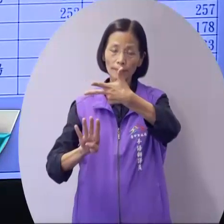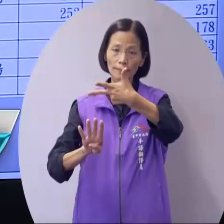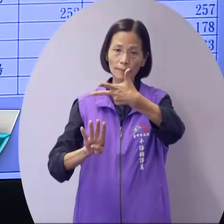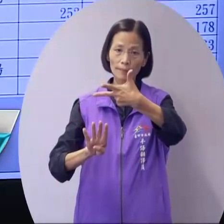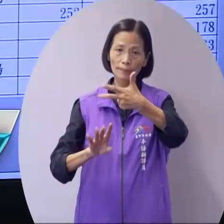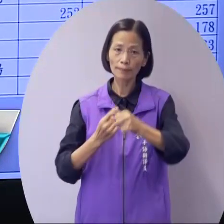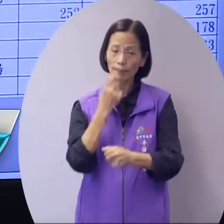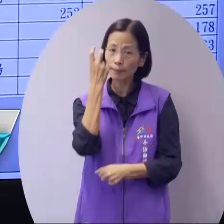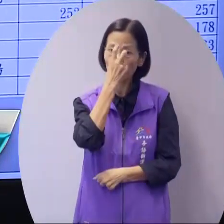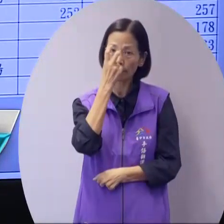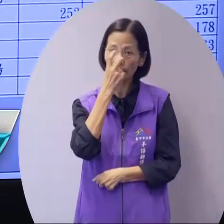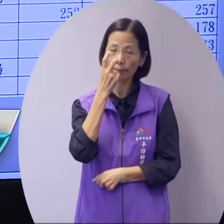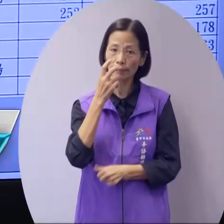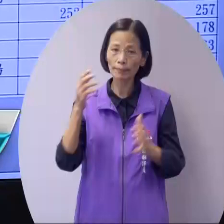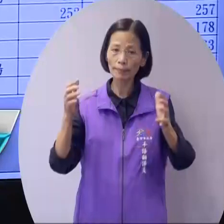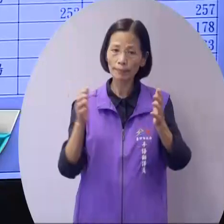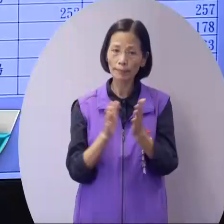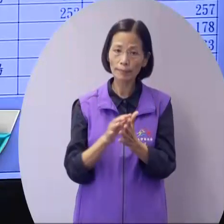共计快筛